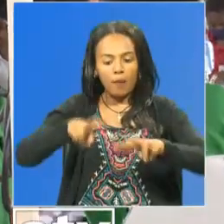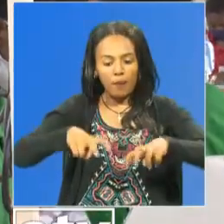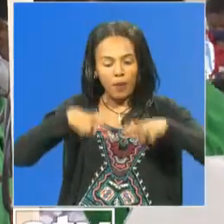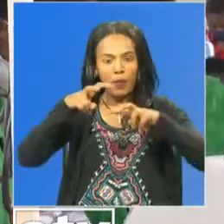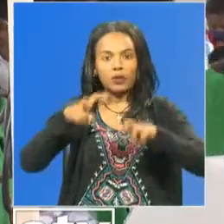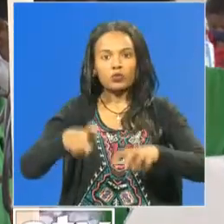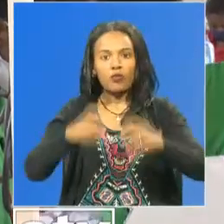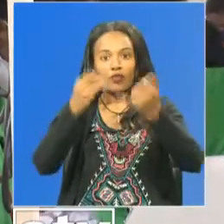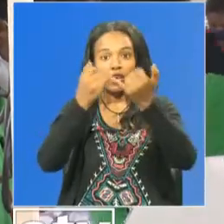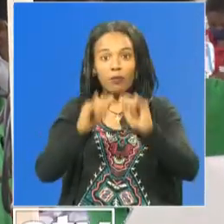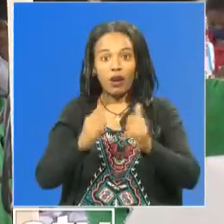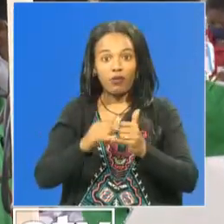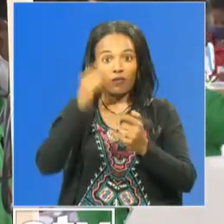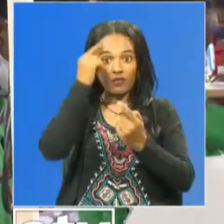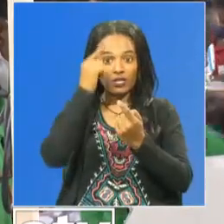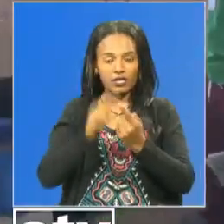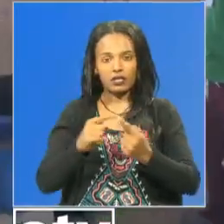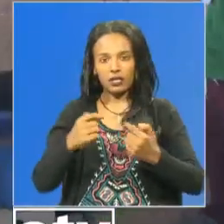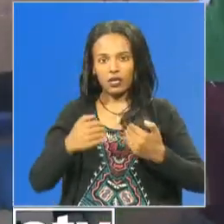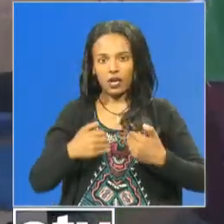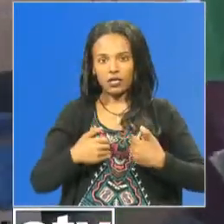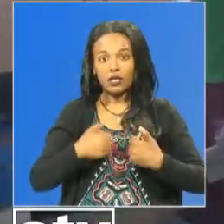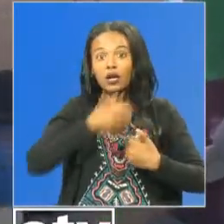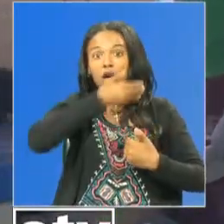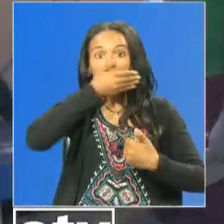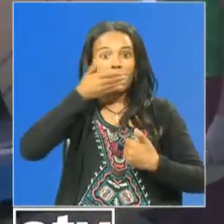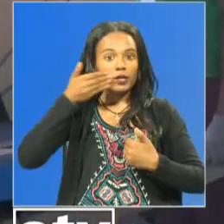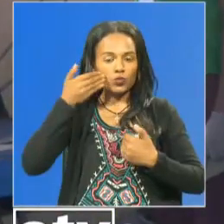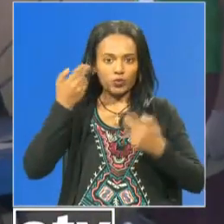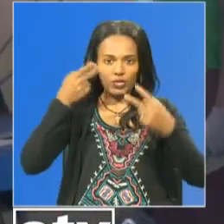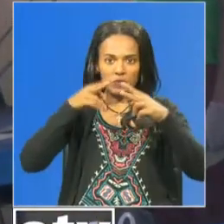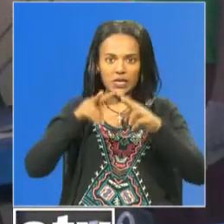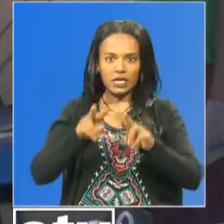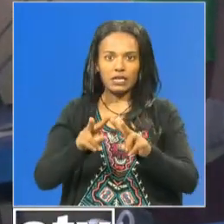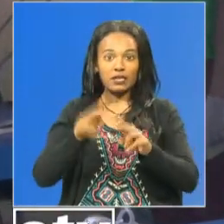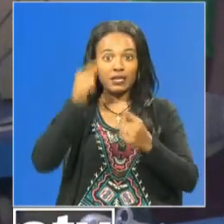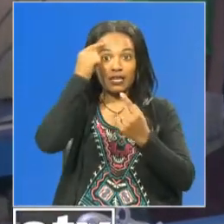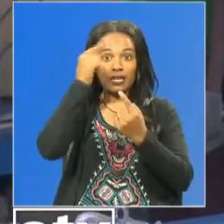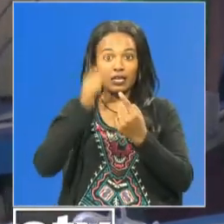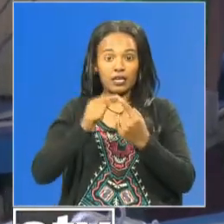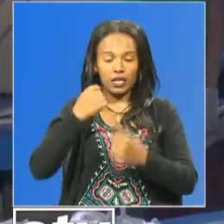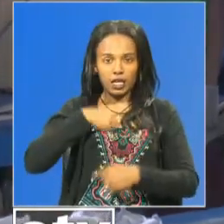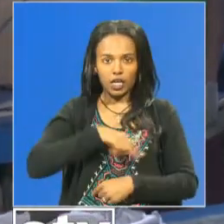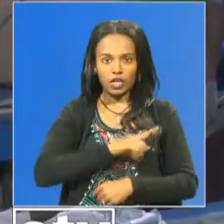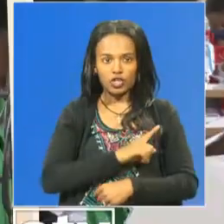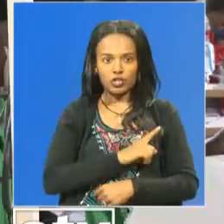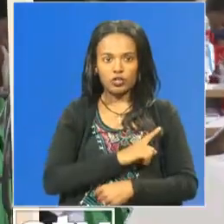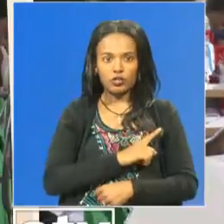ለማስቆፈርና ለማከፋፈል እቅድ አለን። ማክሱም በተመለከተ እቅዳችን ምንም